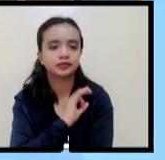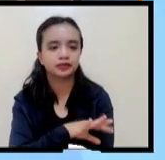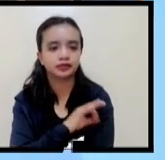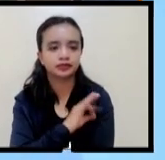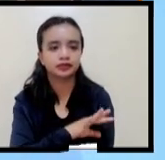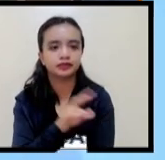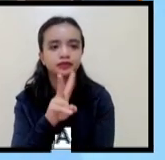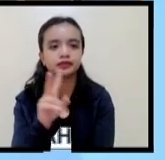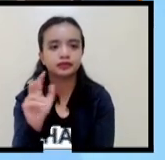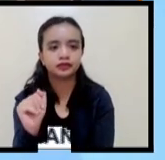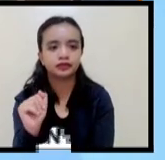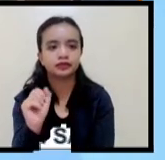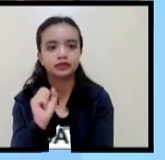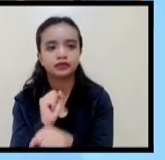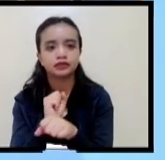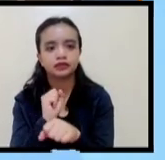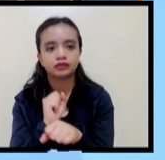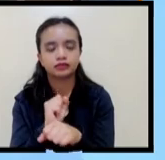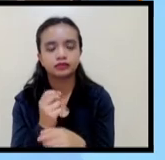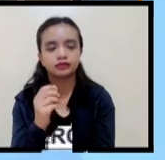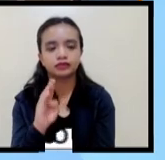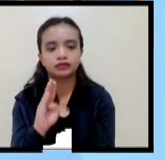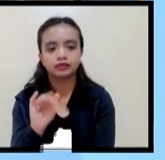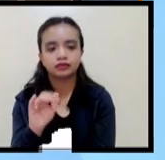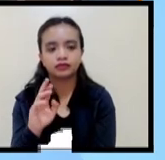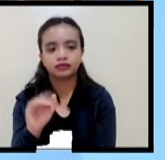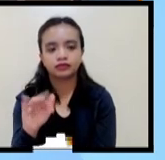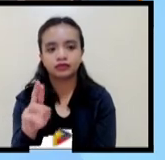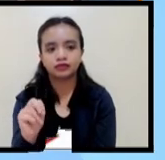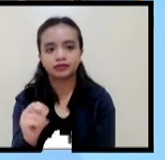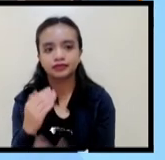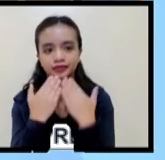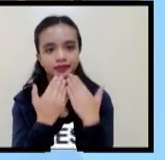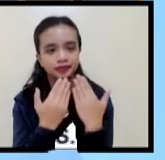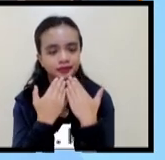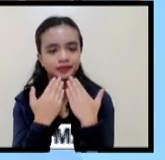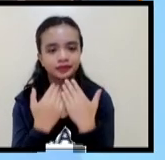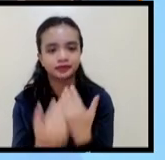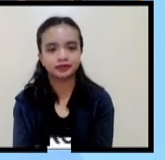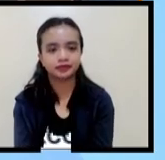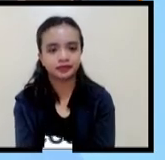setup, Brian Manjares. Thank you so much po. Thank you so much. Maraming salamat.